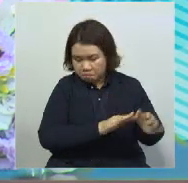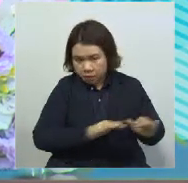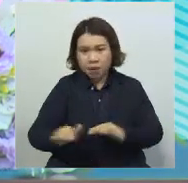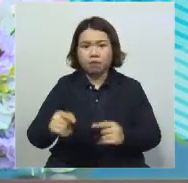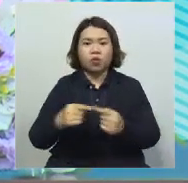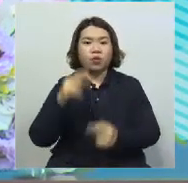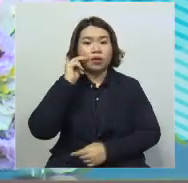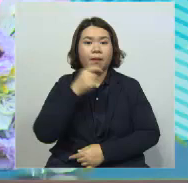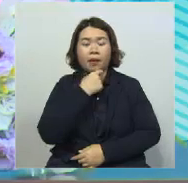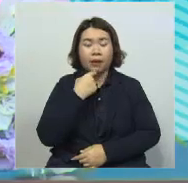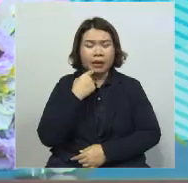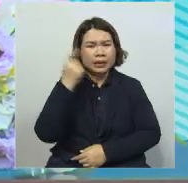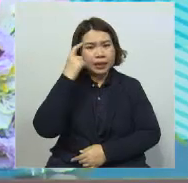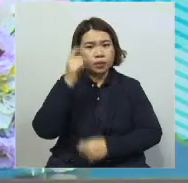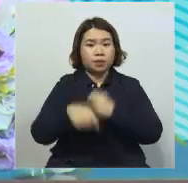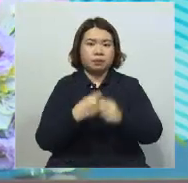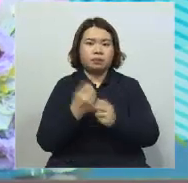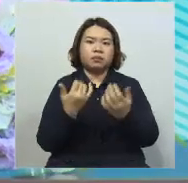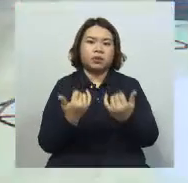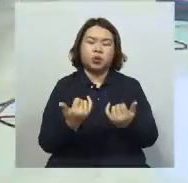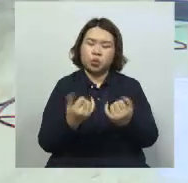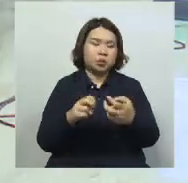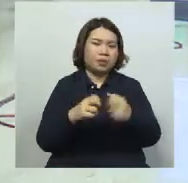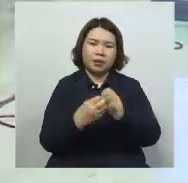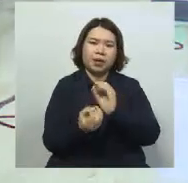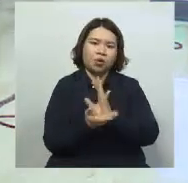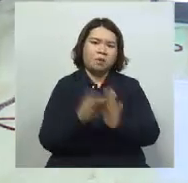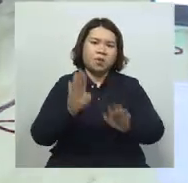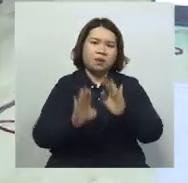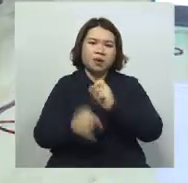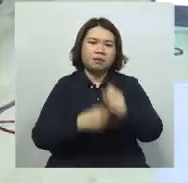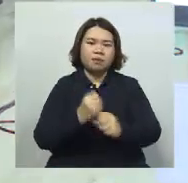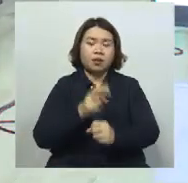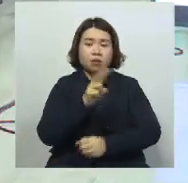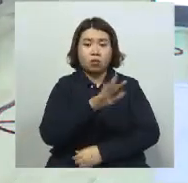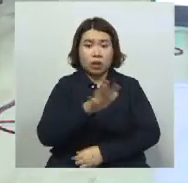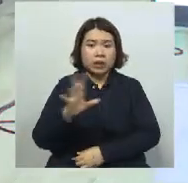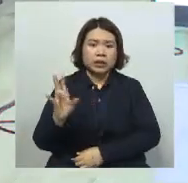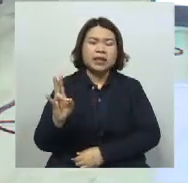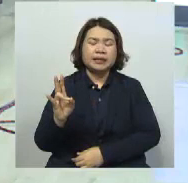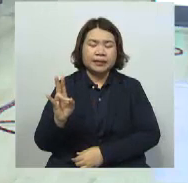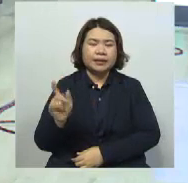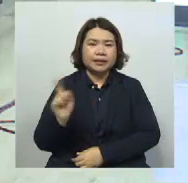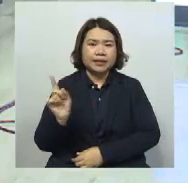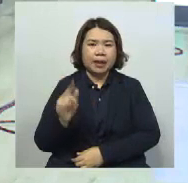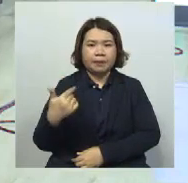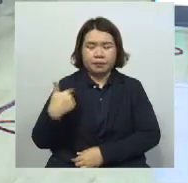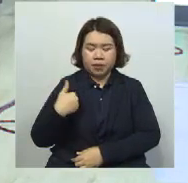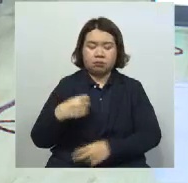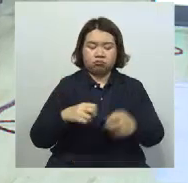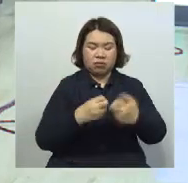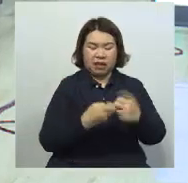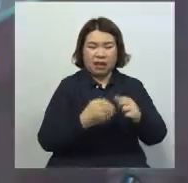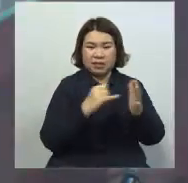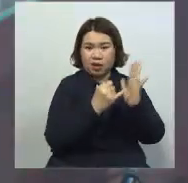แล้งโดยคาดว่าสถานการณ์ปีนี้เนี่ยจะมีความรุนแรงเทียบเท่ากับปี2557นะคะแล้วก็มีพื้นที่เสี่ย